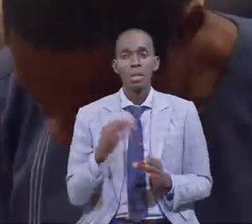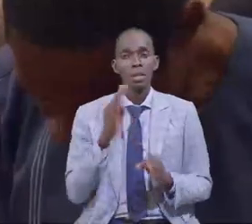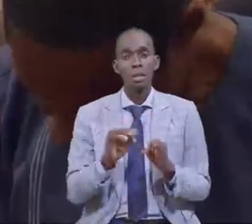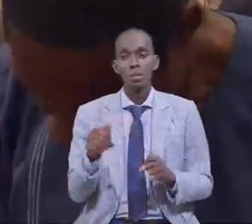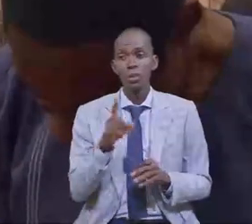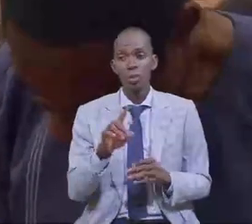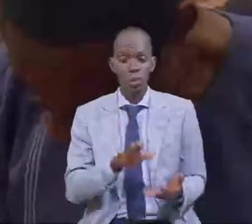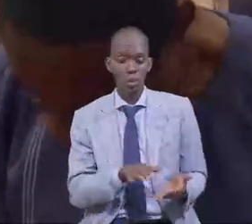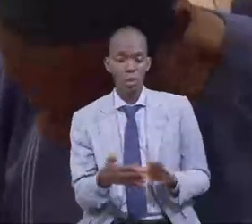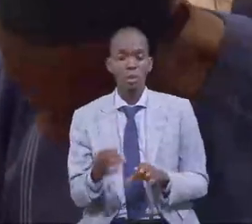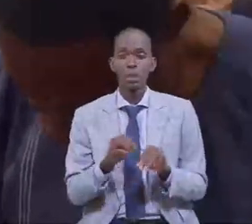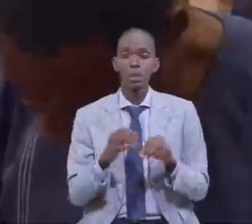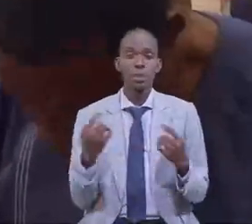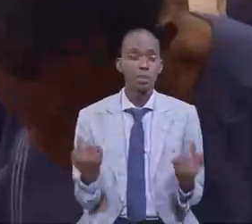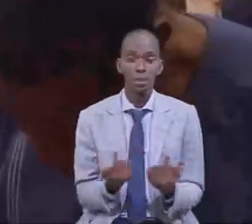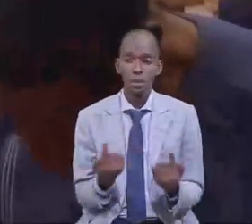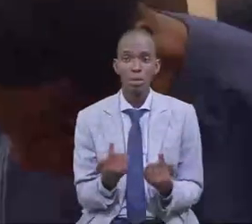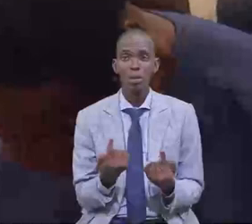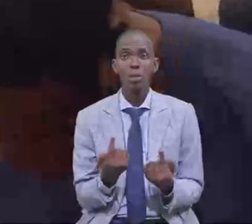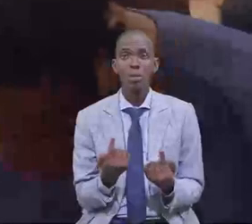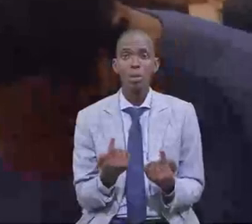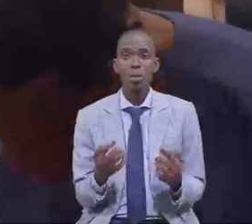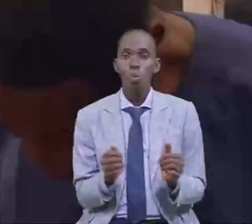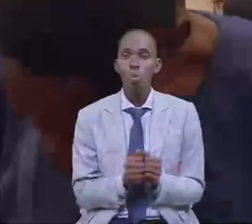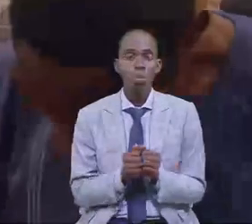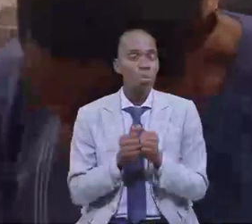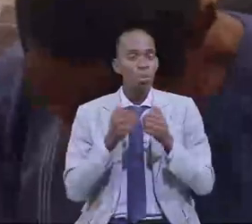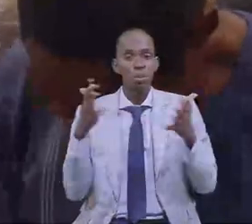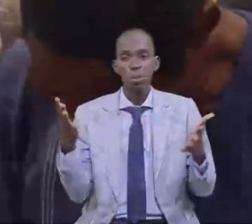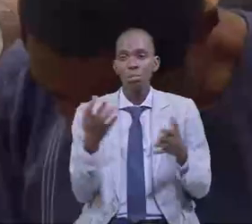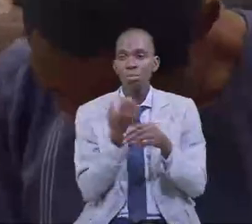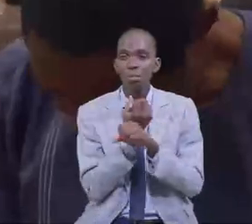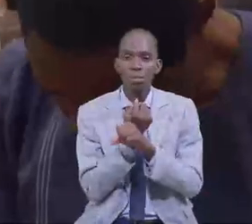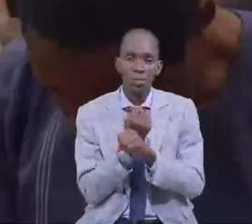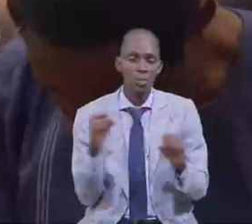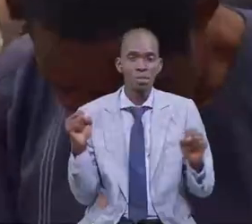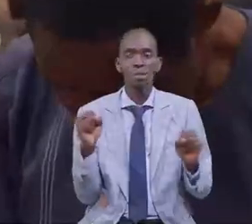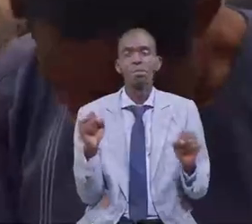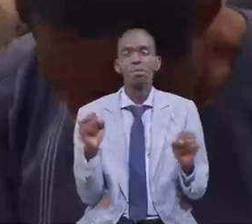Si quelqu'un meurt dans le péché, sans le salut,